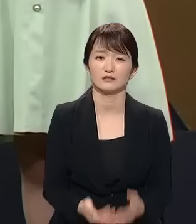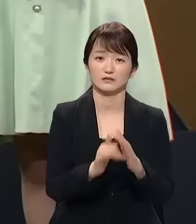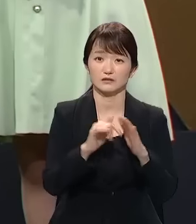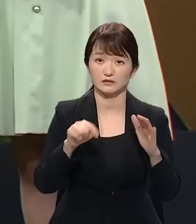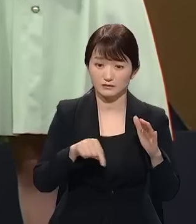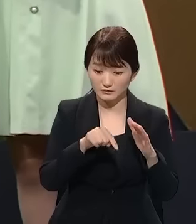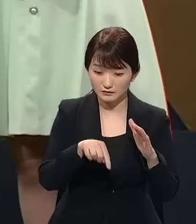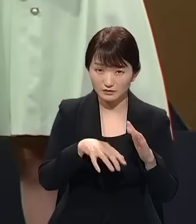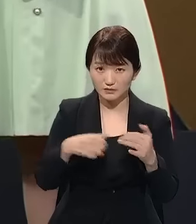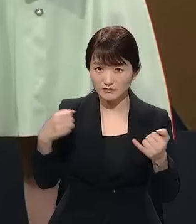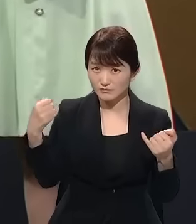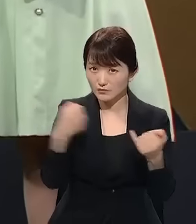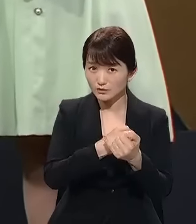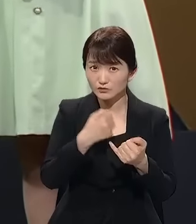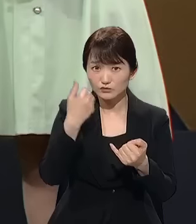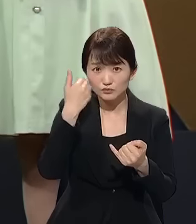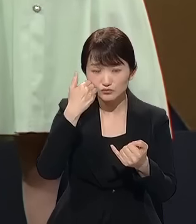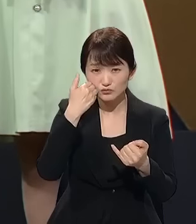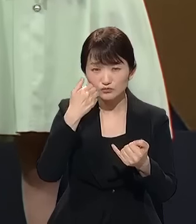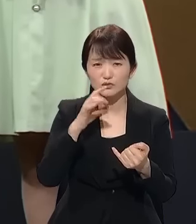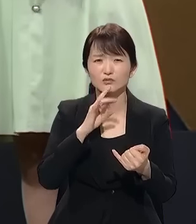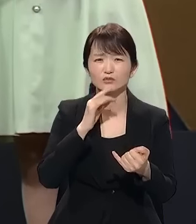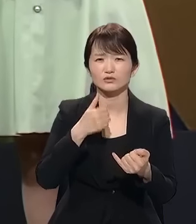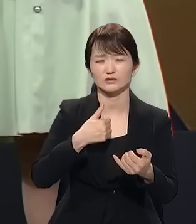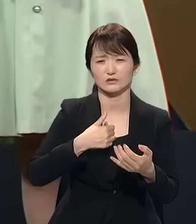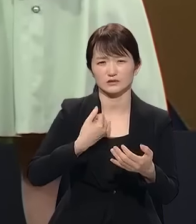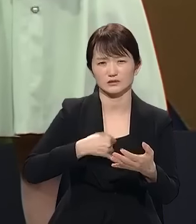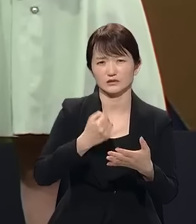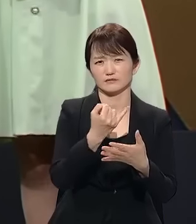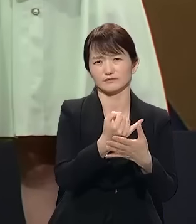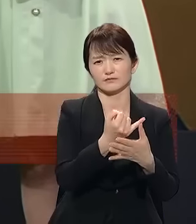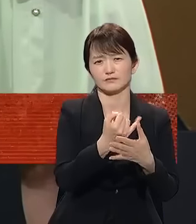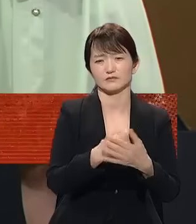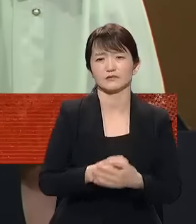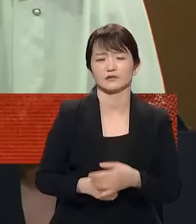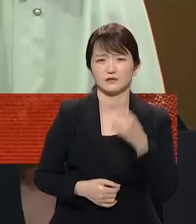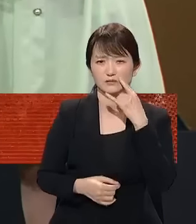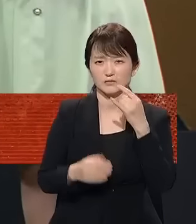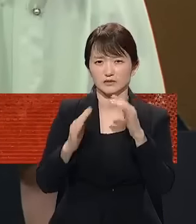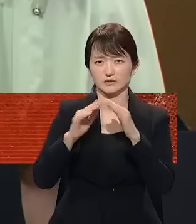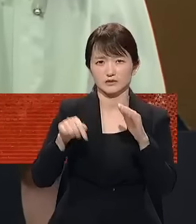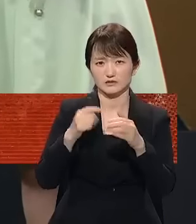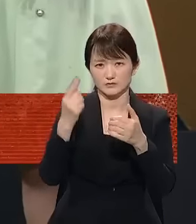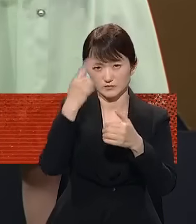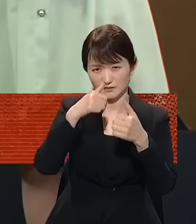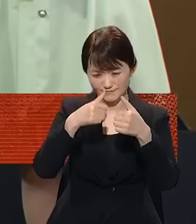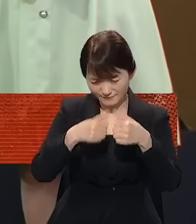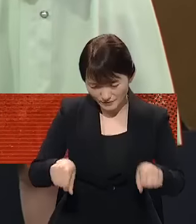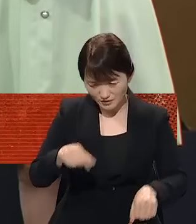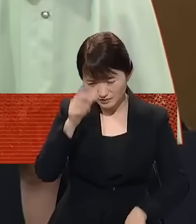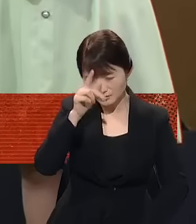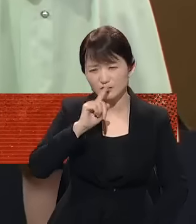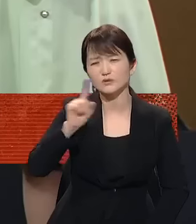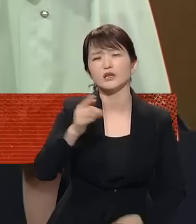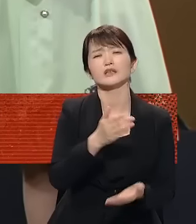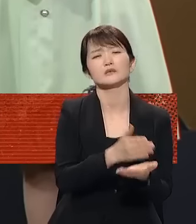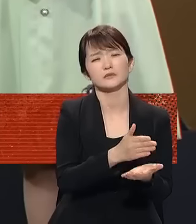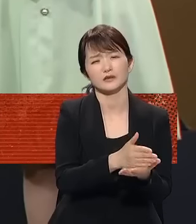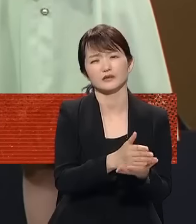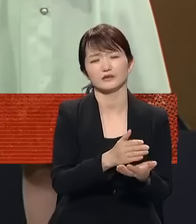가족들 중에 폭행을 당한 건 오직 첫째 딸. 어머니는 집안 망신이라면서 한사코 경찰 신고를